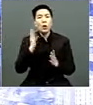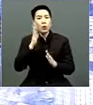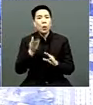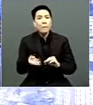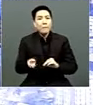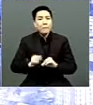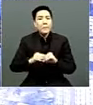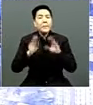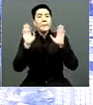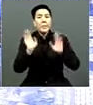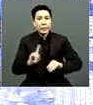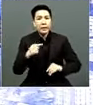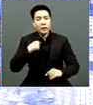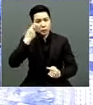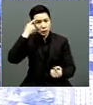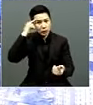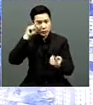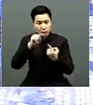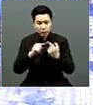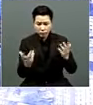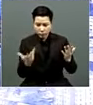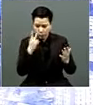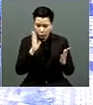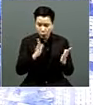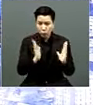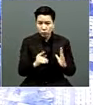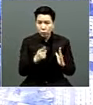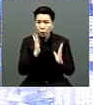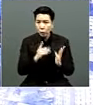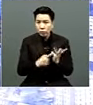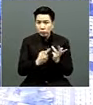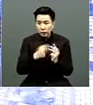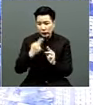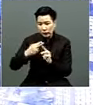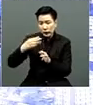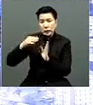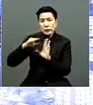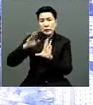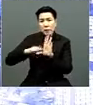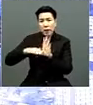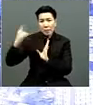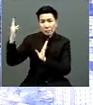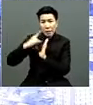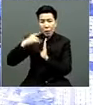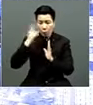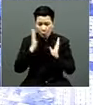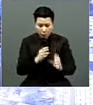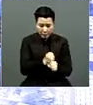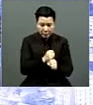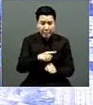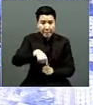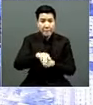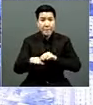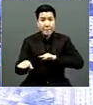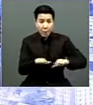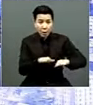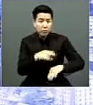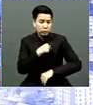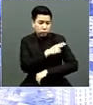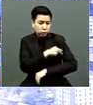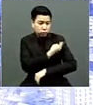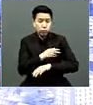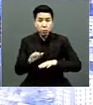างไรตรงนี้ก็ให้คำนึงถึงความสมดุลของผู้จำนวนผู้ลงทะเบียนกับความพร้อมของทรัพยากรทางการแพทย์ที่มีอยู่น